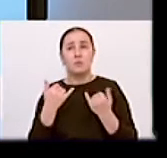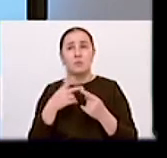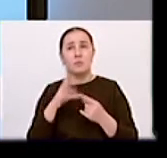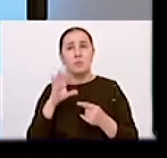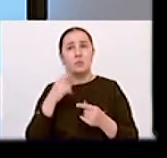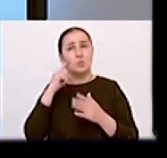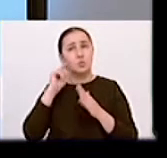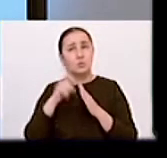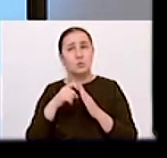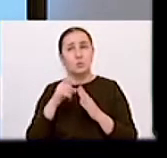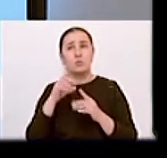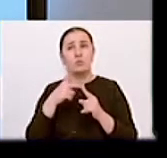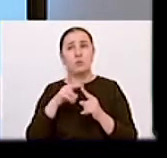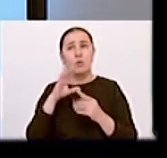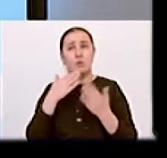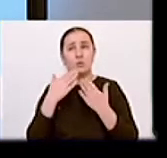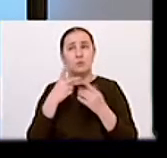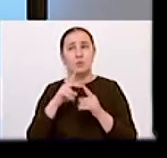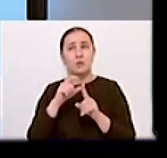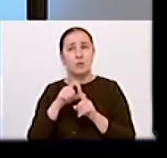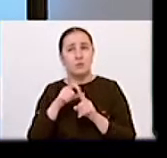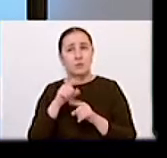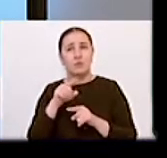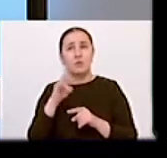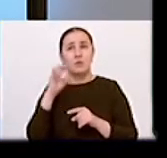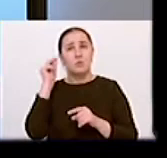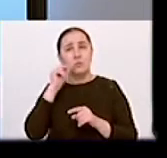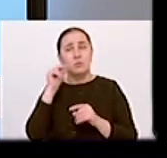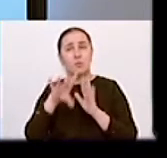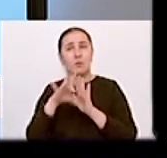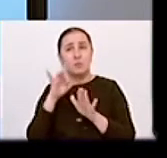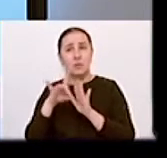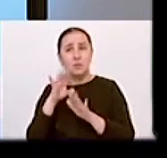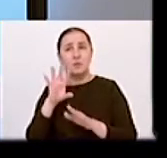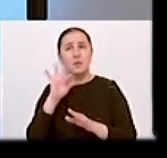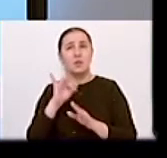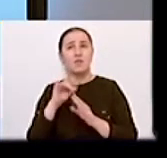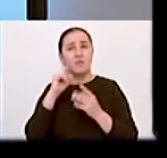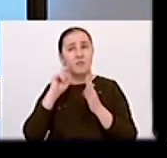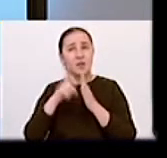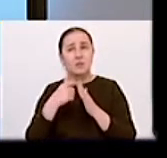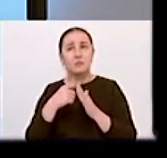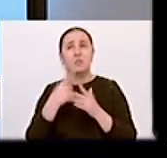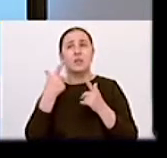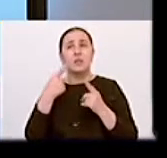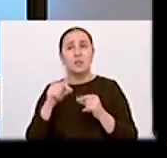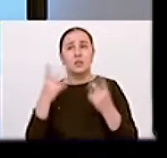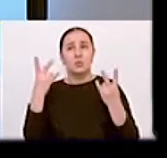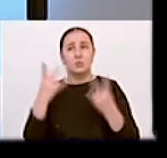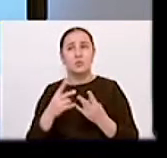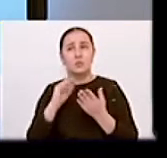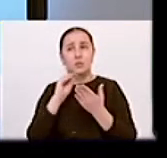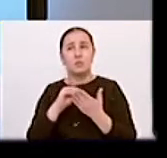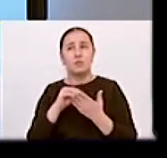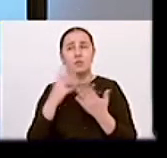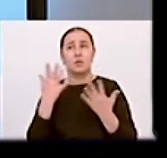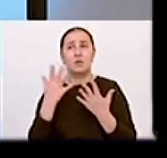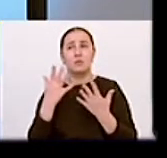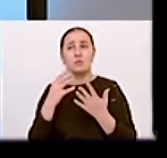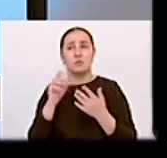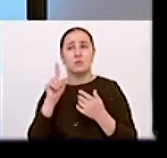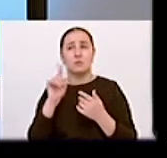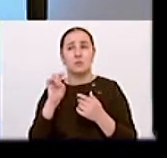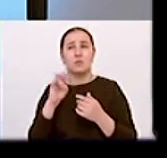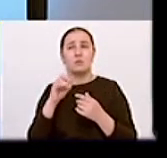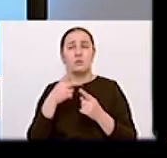мы узнаем об этих обобщающих словах, научимся их подбирать и выясним, где нужно ставить какой знак